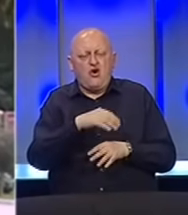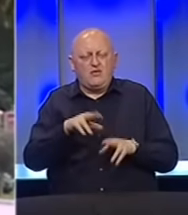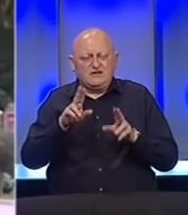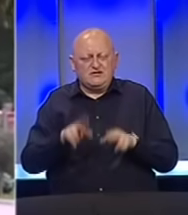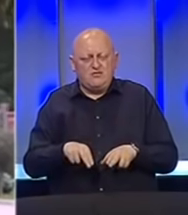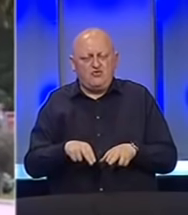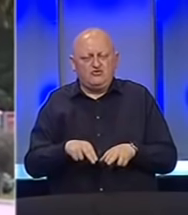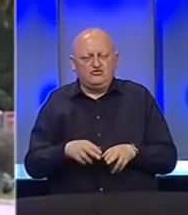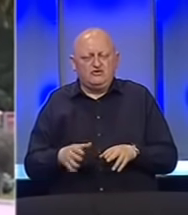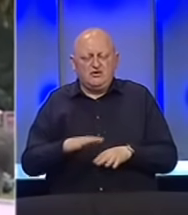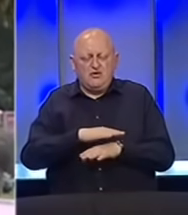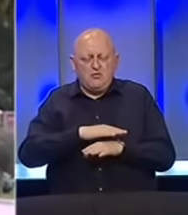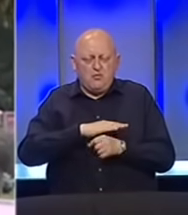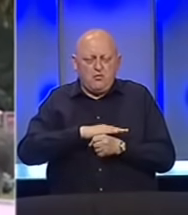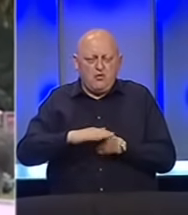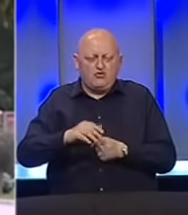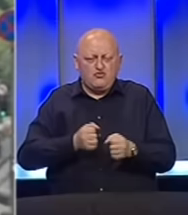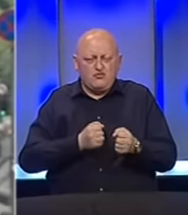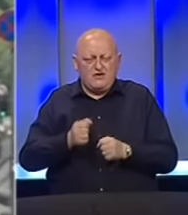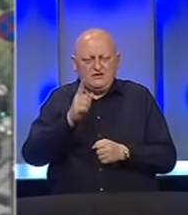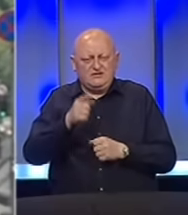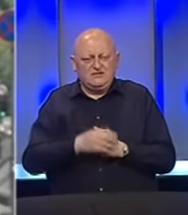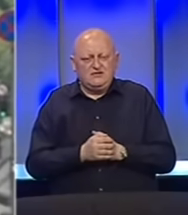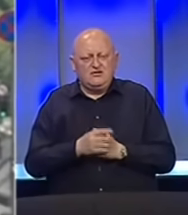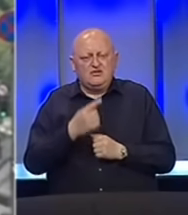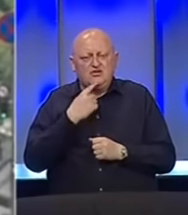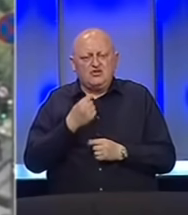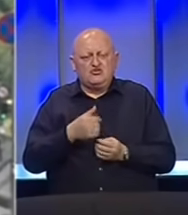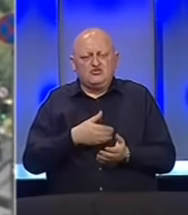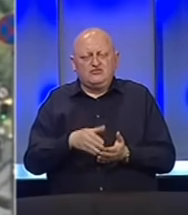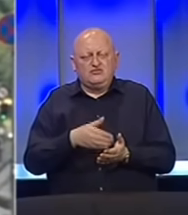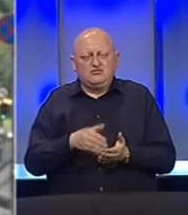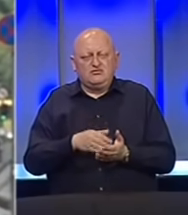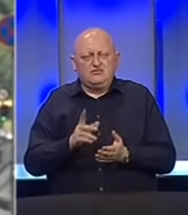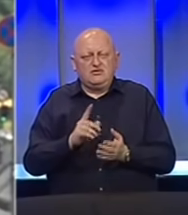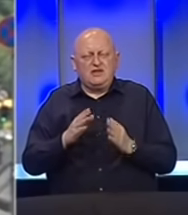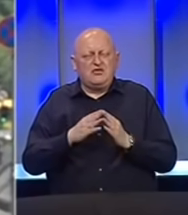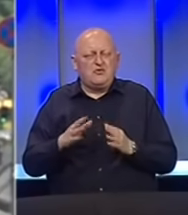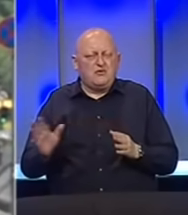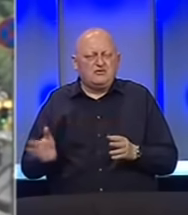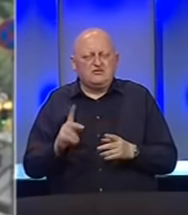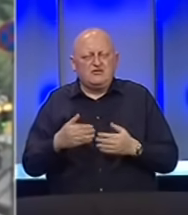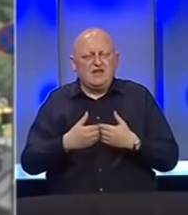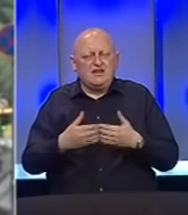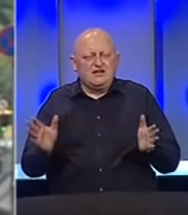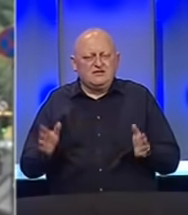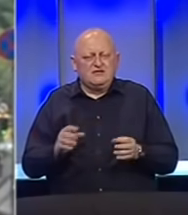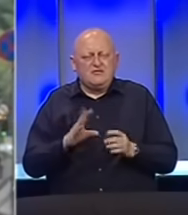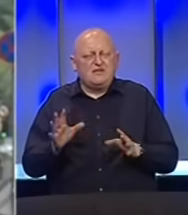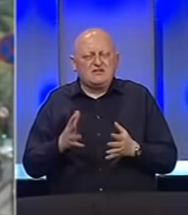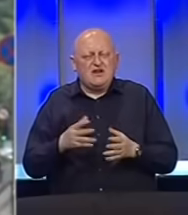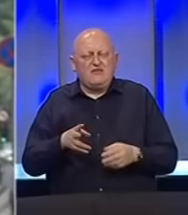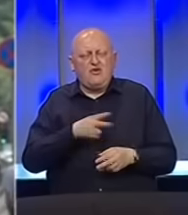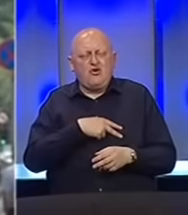može pokrivati, odnosno upravljati njome. I dok se novac građana troši nedomaćinski, netransparentno i bez bilo